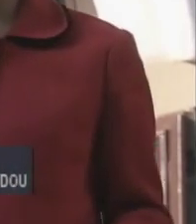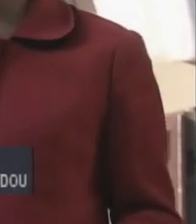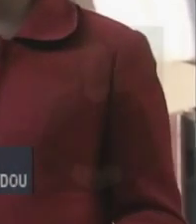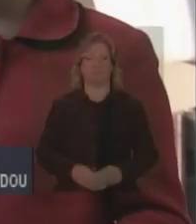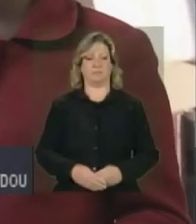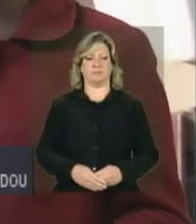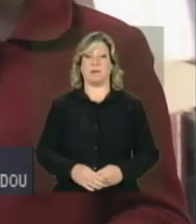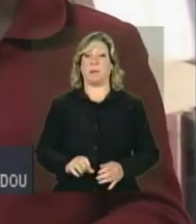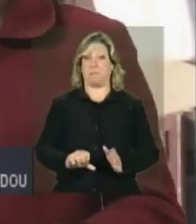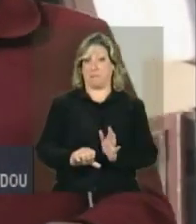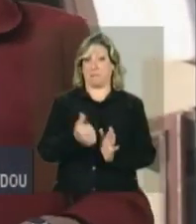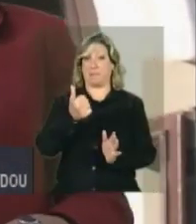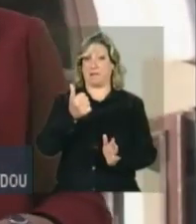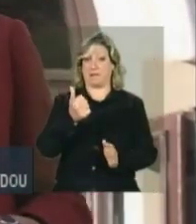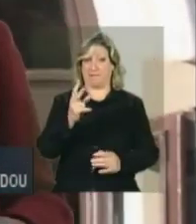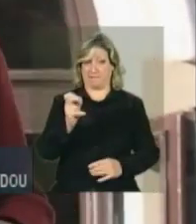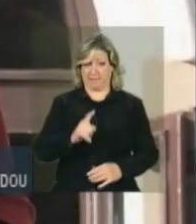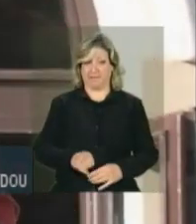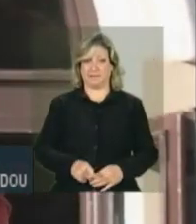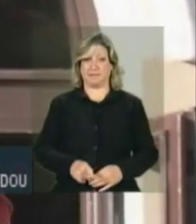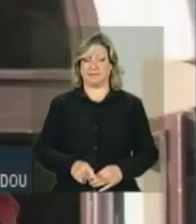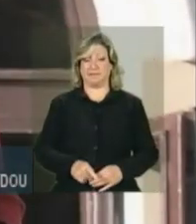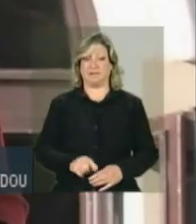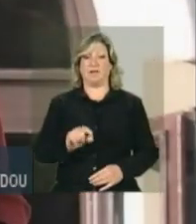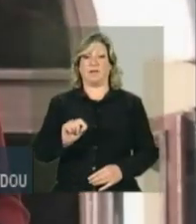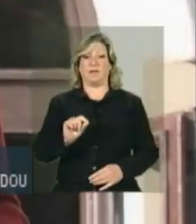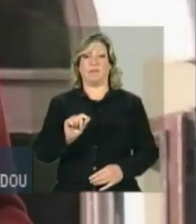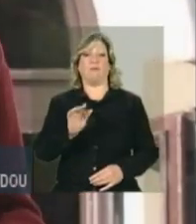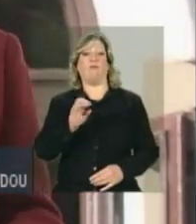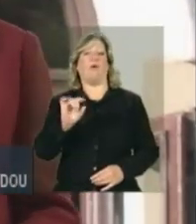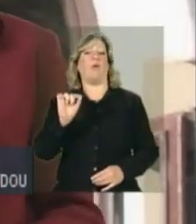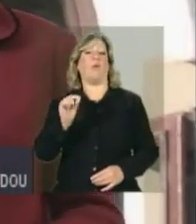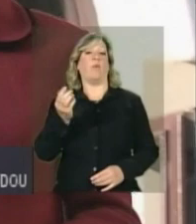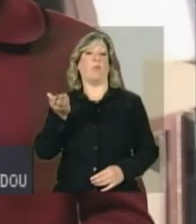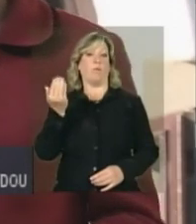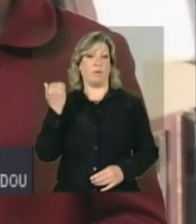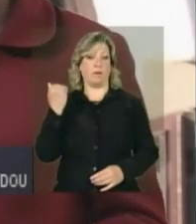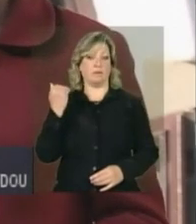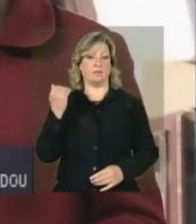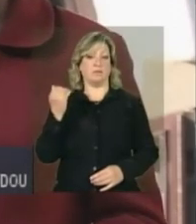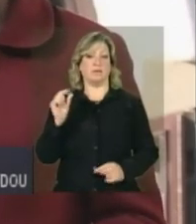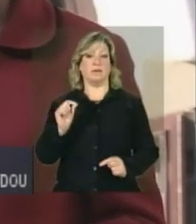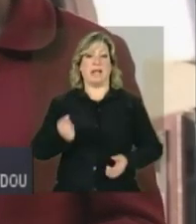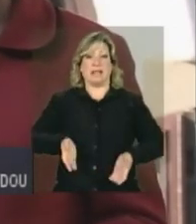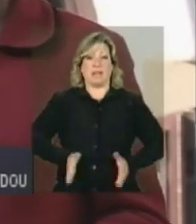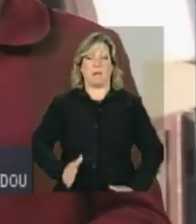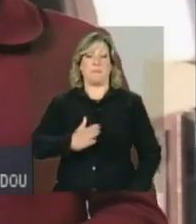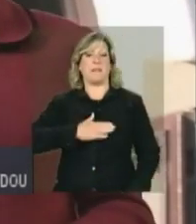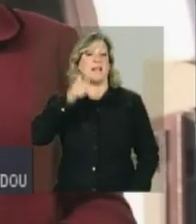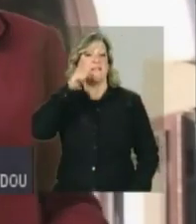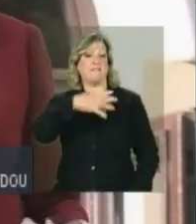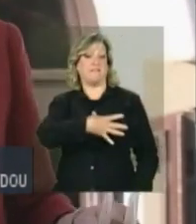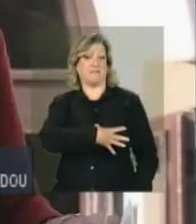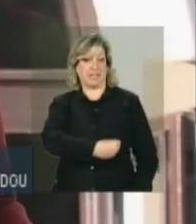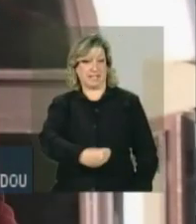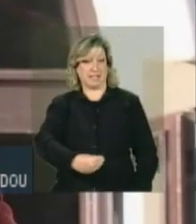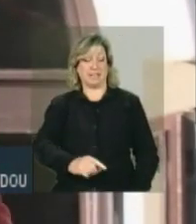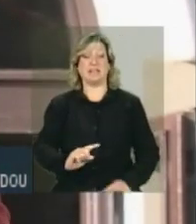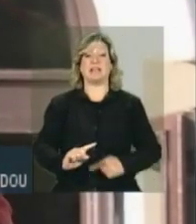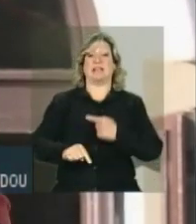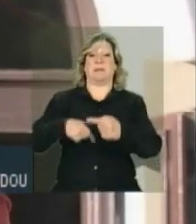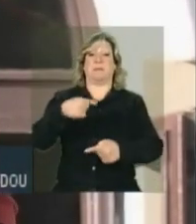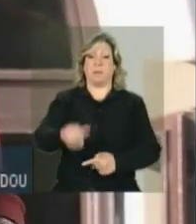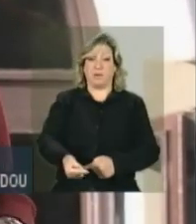A primeira vez foi quando nasceu a minha filha.